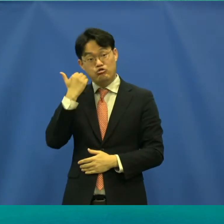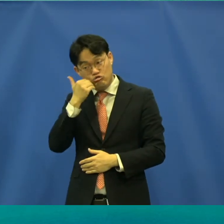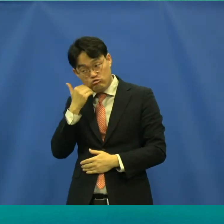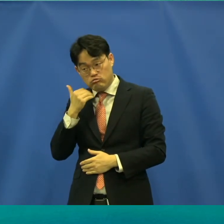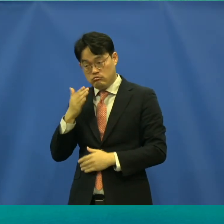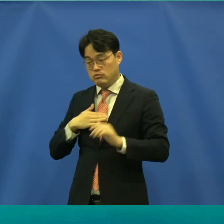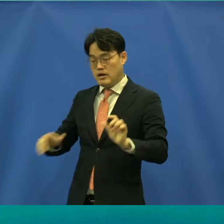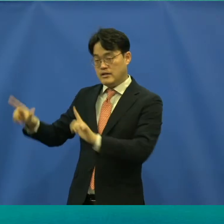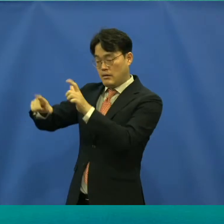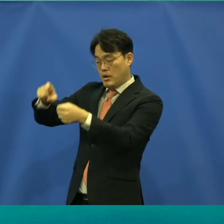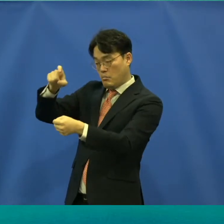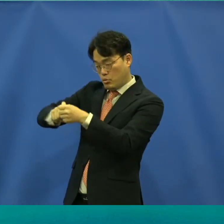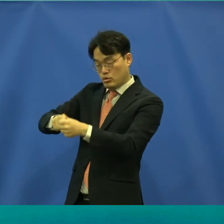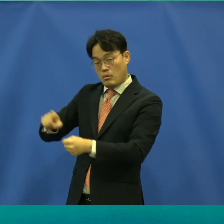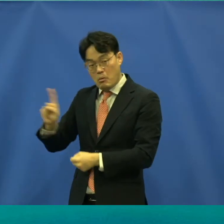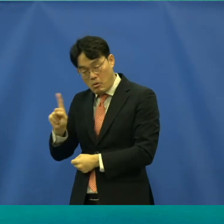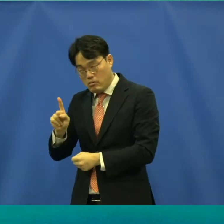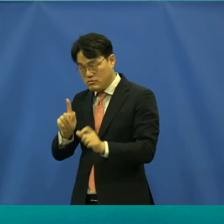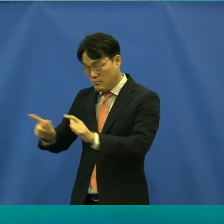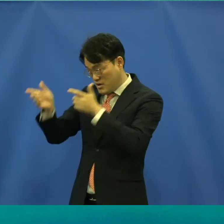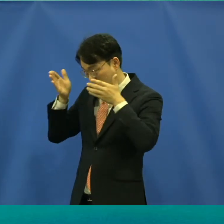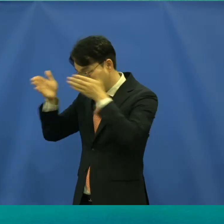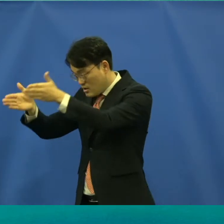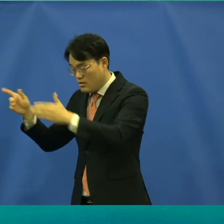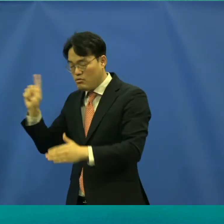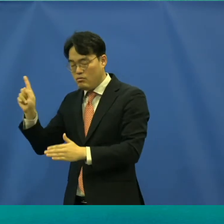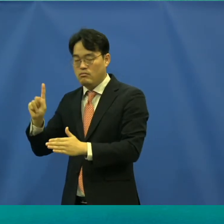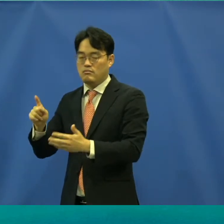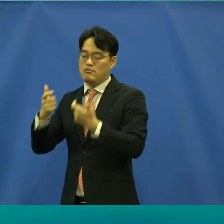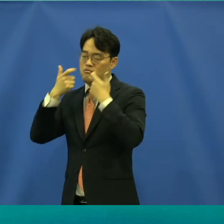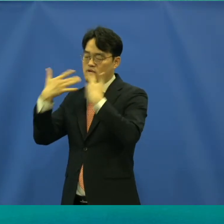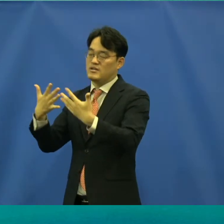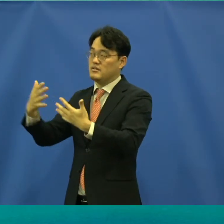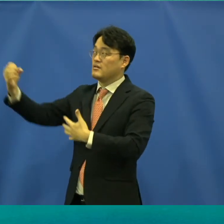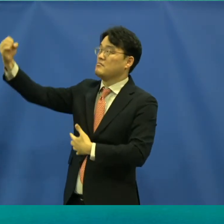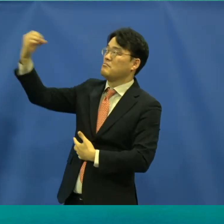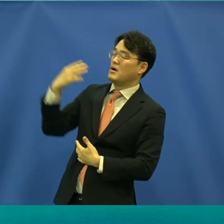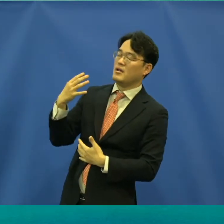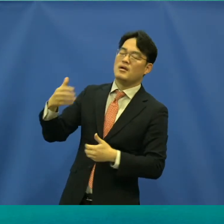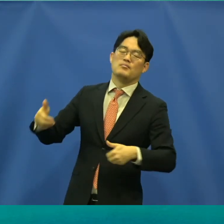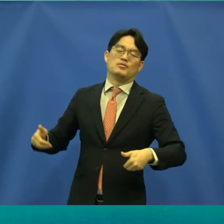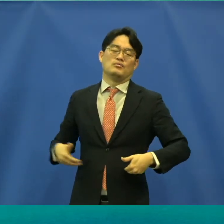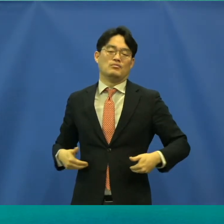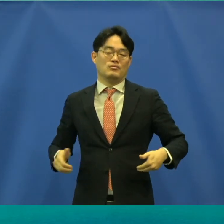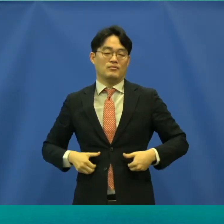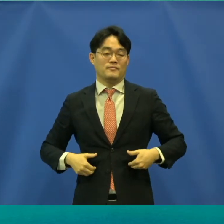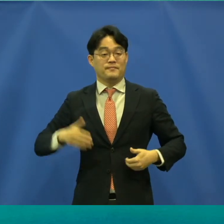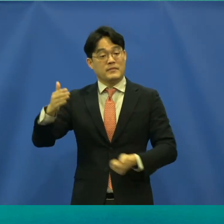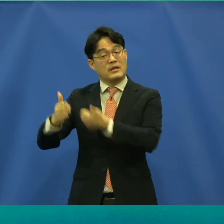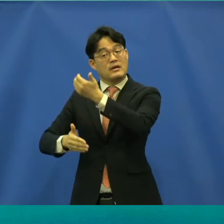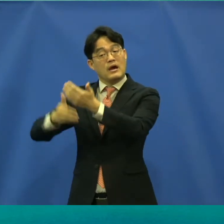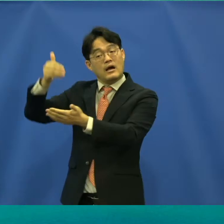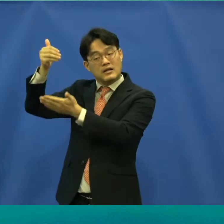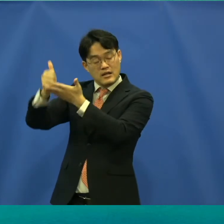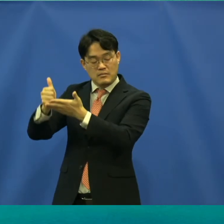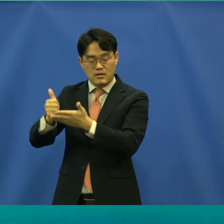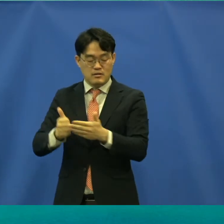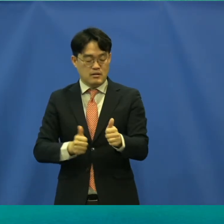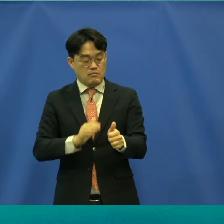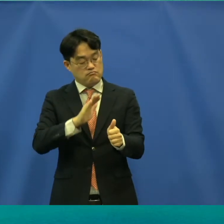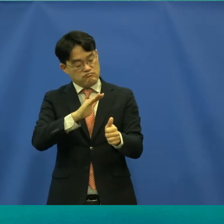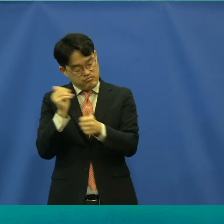여호와의 말씀이 아미떼의 아들 요나에게 임하니라. 하나님이 소명을 주실 때 말씀이 임합니다.